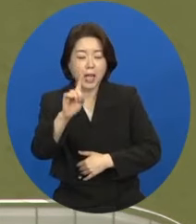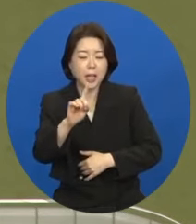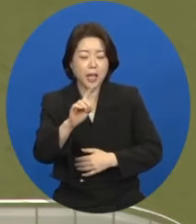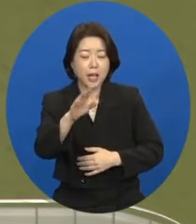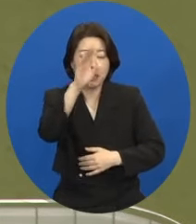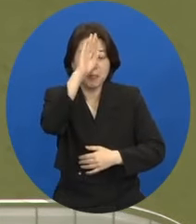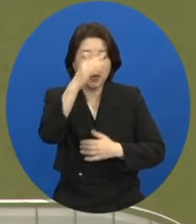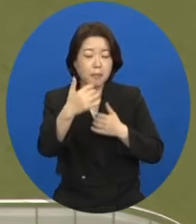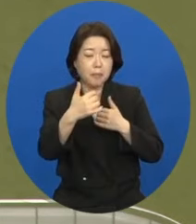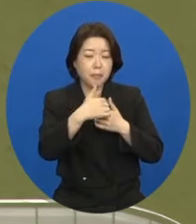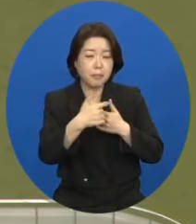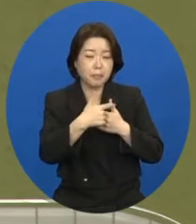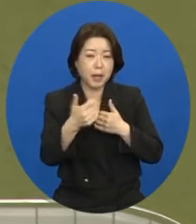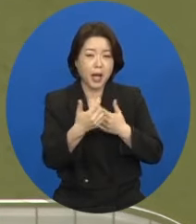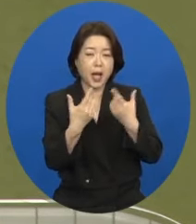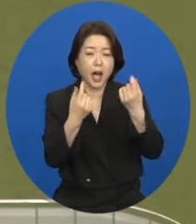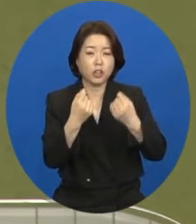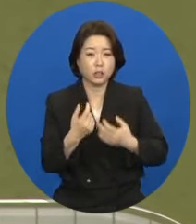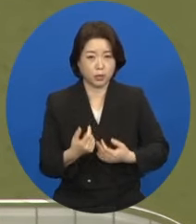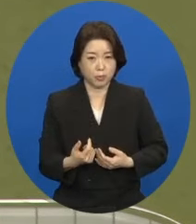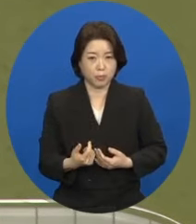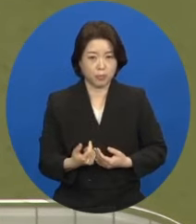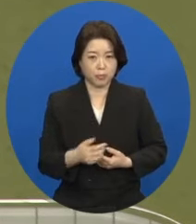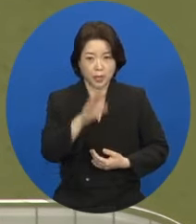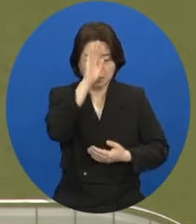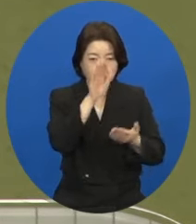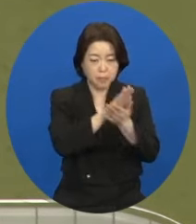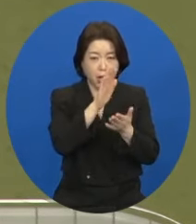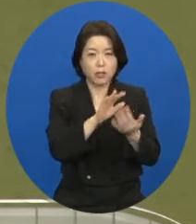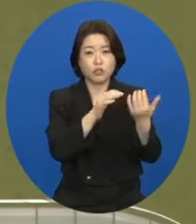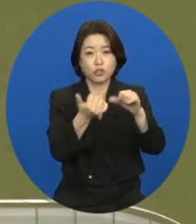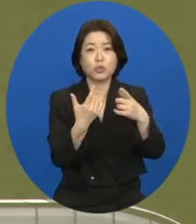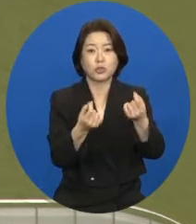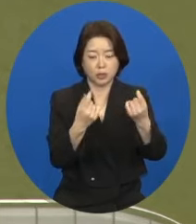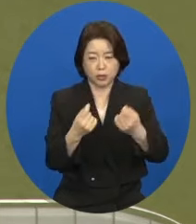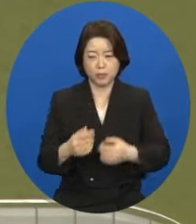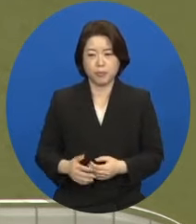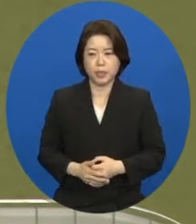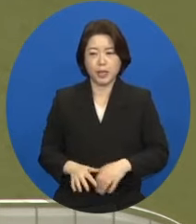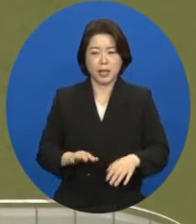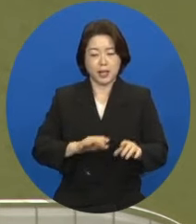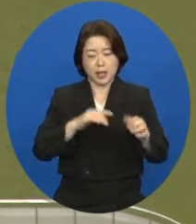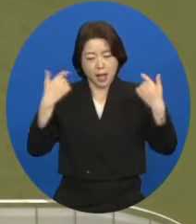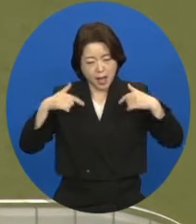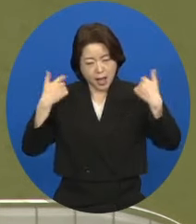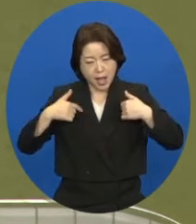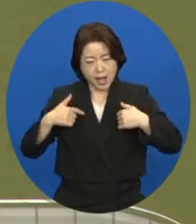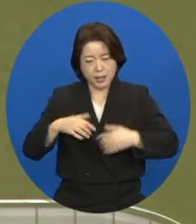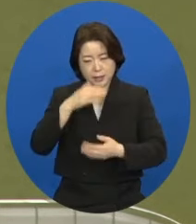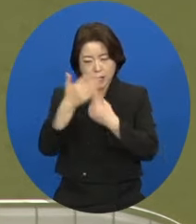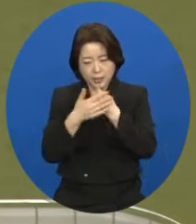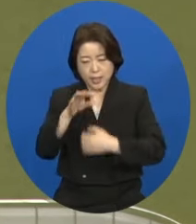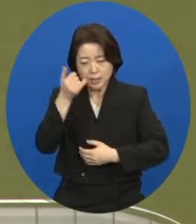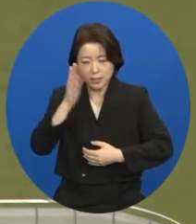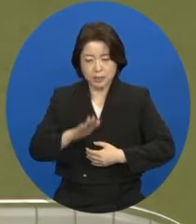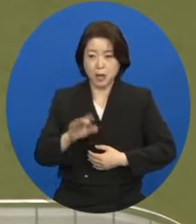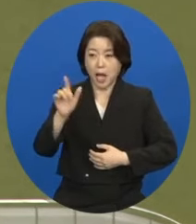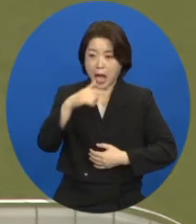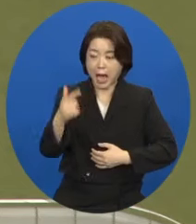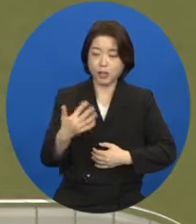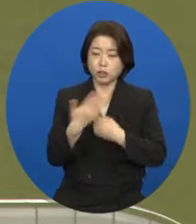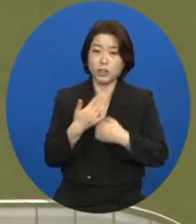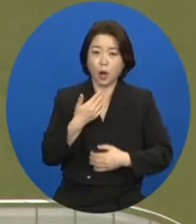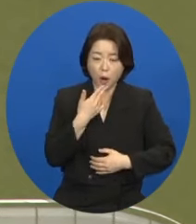거예요. 요한복음 15장에 예수님께서 뭐라고 하냐면, 나는 포도나무다, 너희는 가지인데